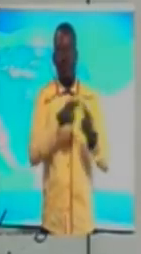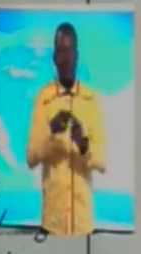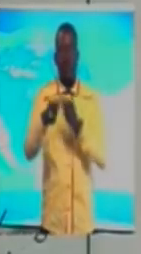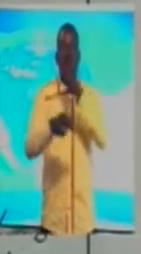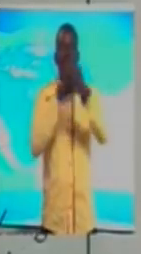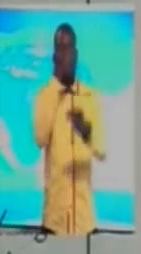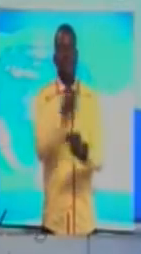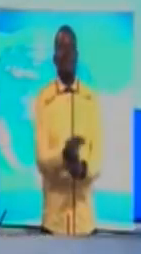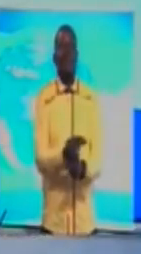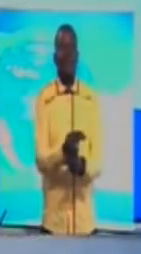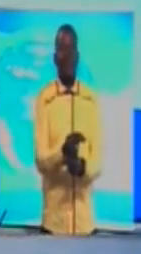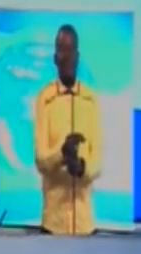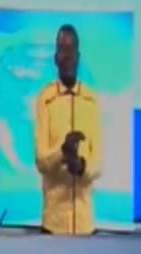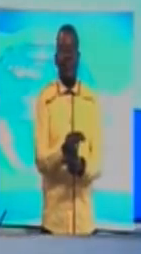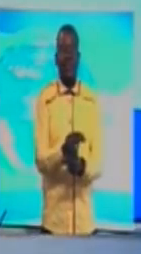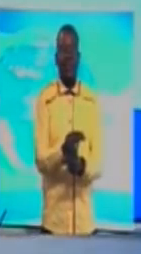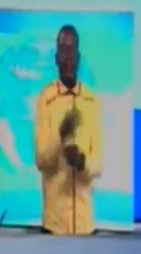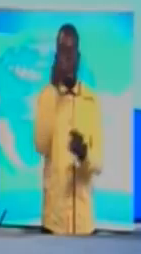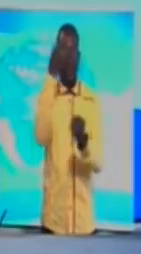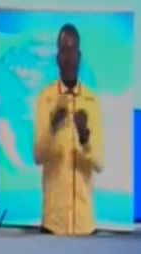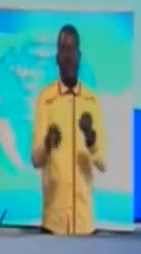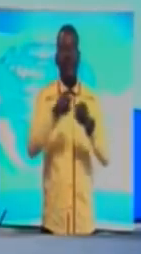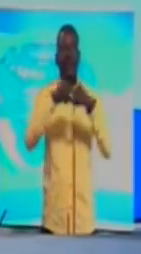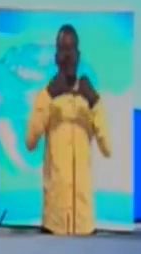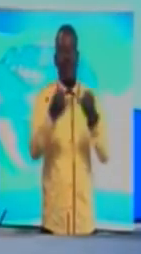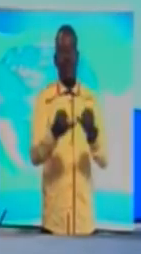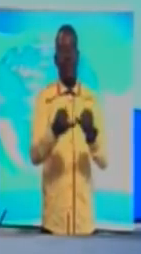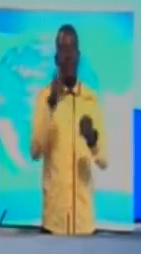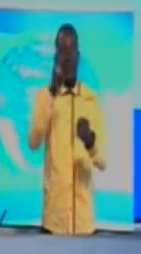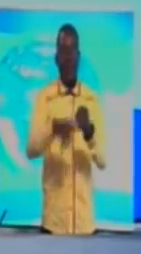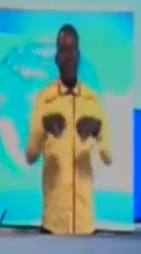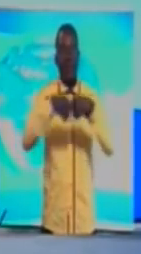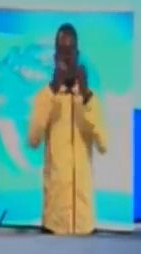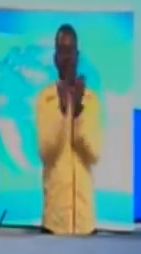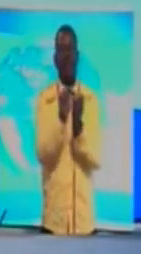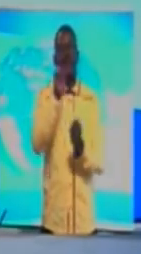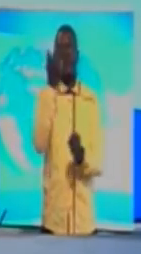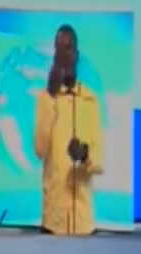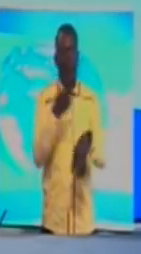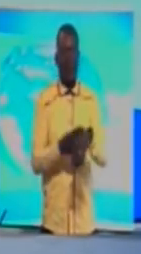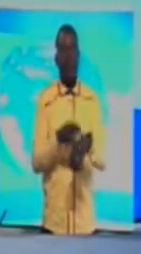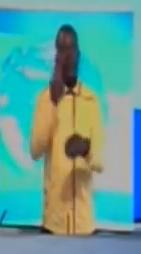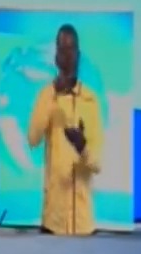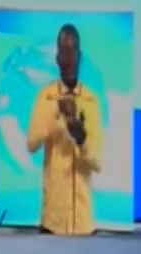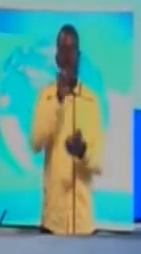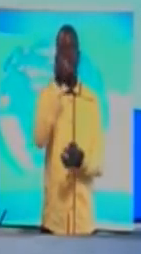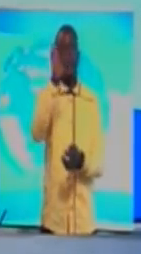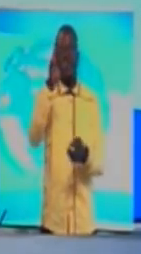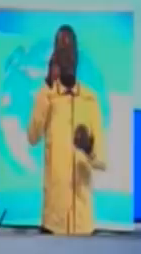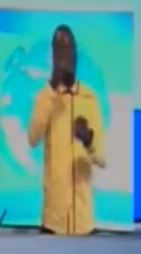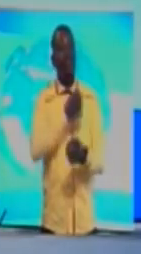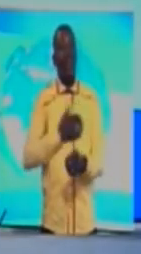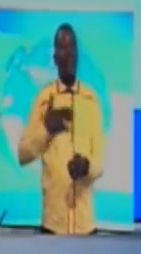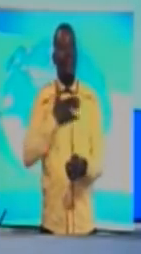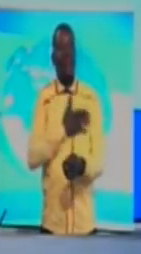nationale. Et c'est la fin de ce journal, la dernière édition de 13h de l'année 2019 que j'ai eu le plaisir